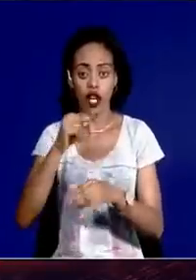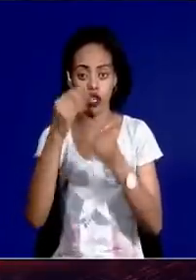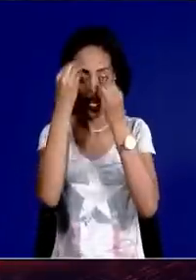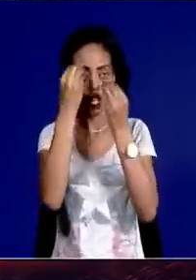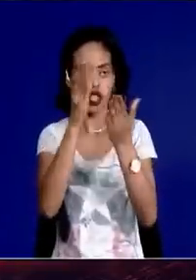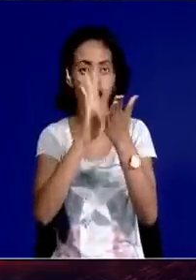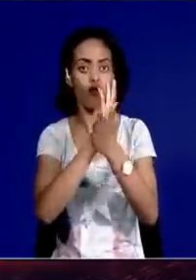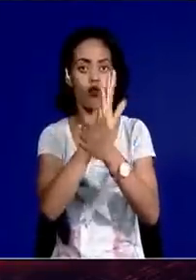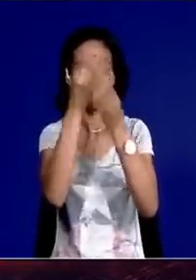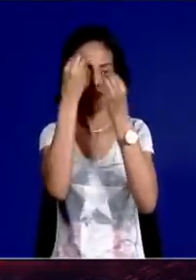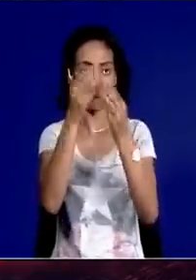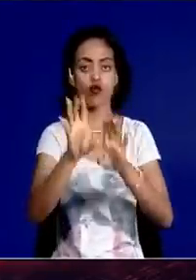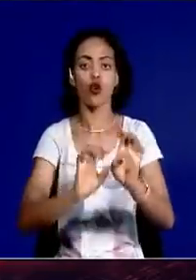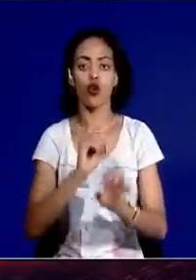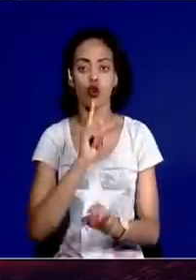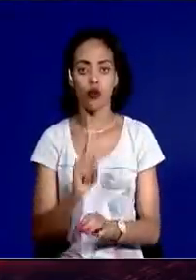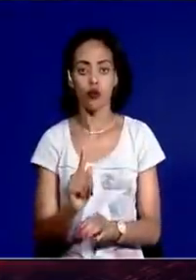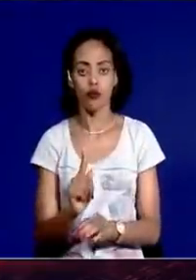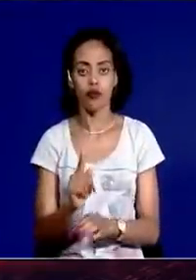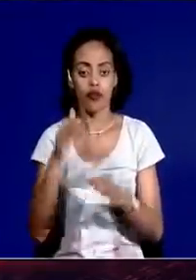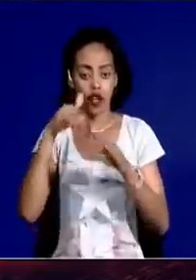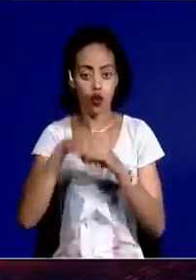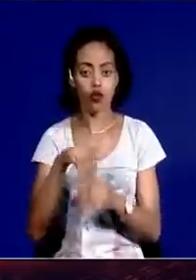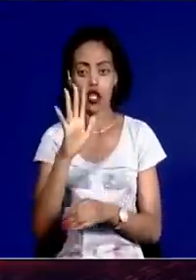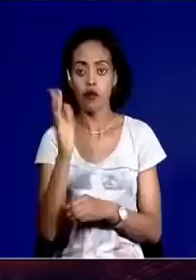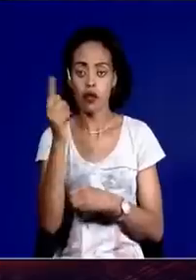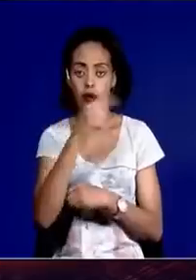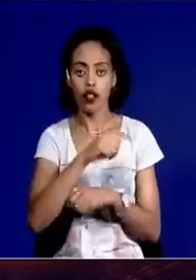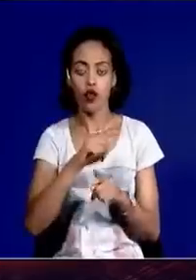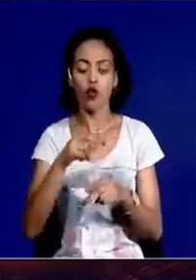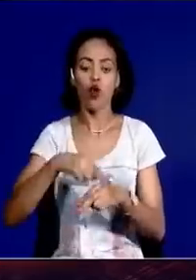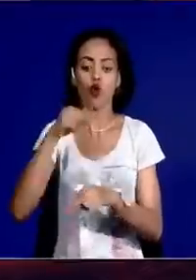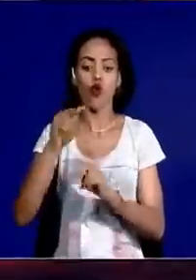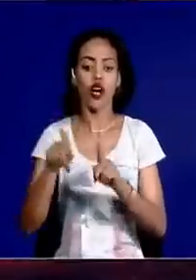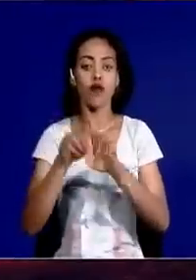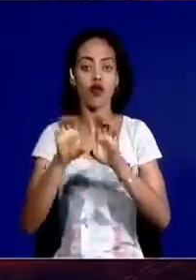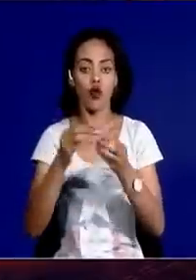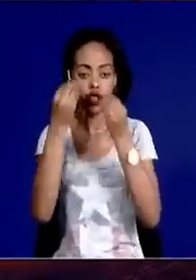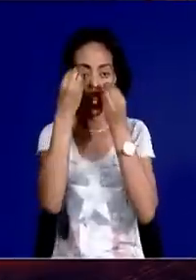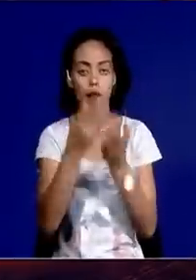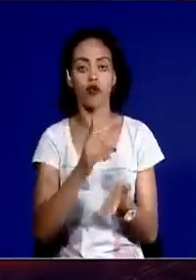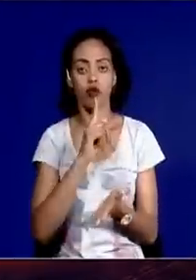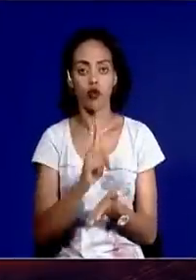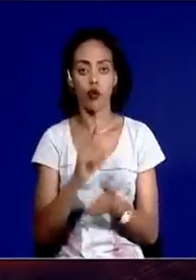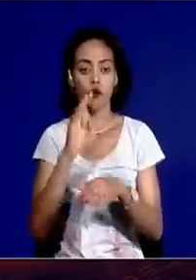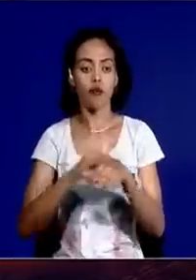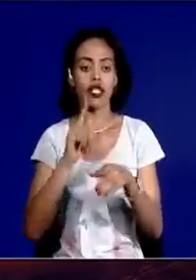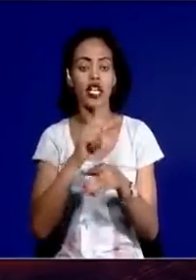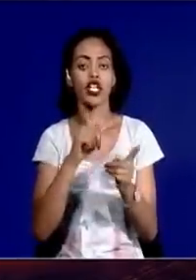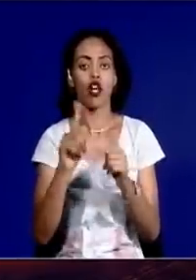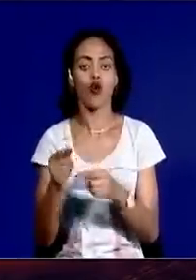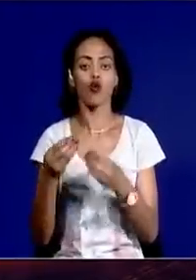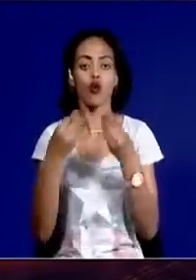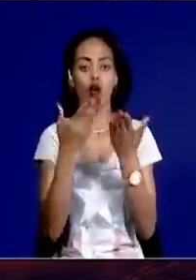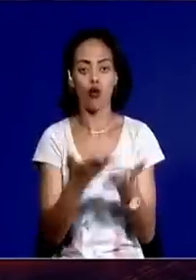እዩ ብትኽክል ዘይምዃኑን ኣብ ውሽጢ ሓሙሽተ መዓልቲ እውን ከልዕልዎ ከም ዘለዎም ተሓቢሩ መጠንቀቅታታት እውን